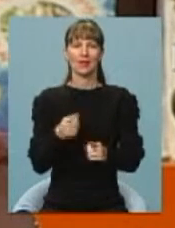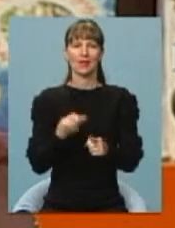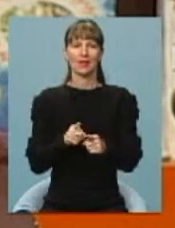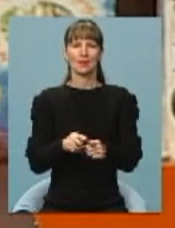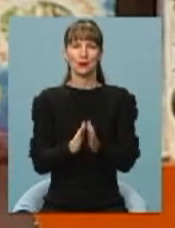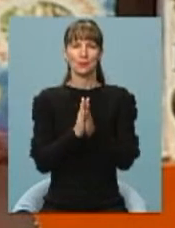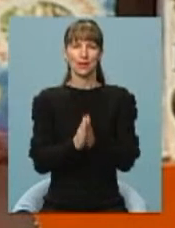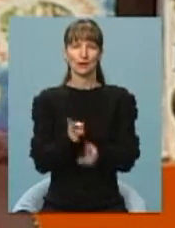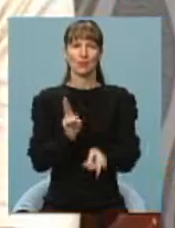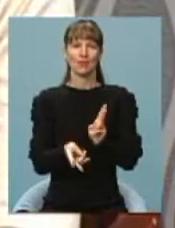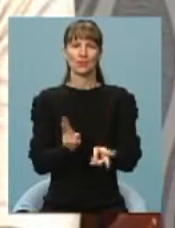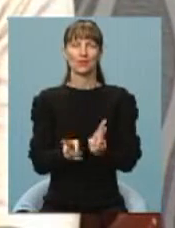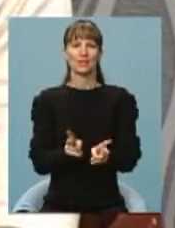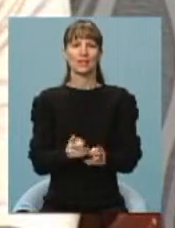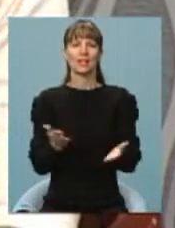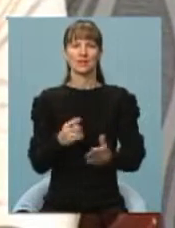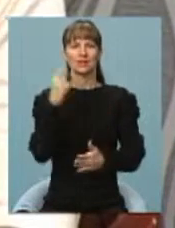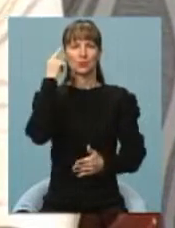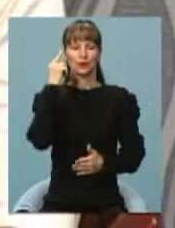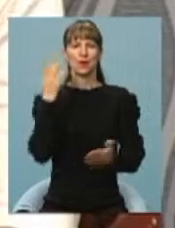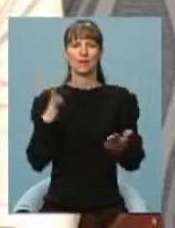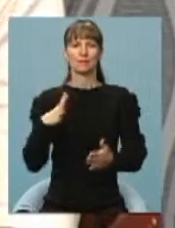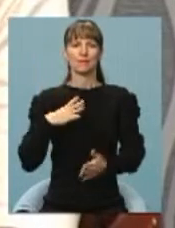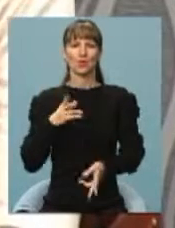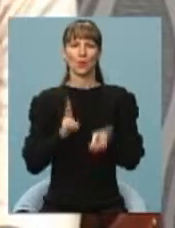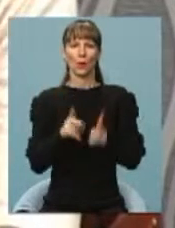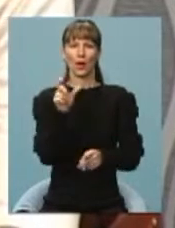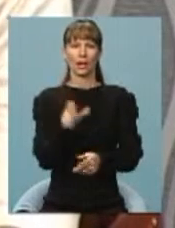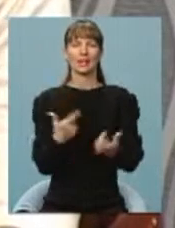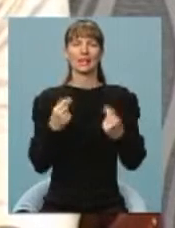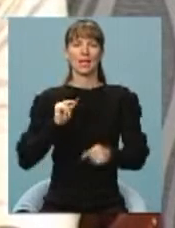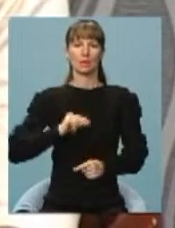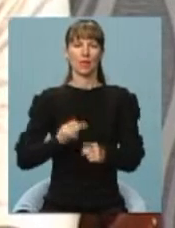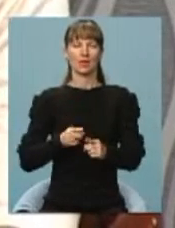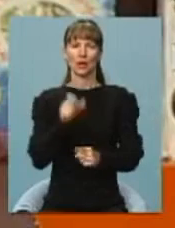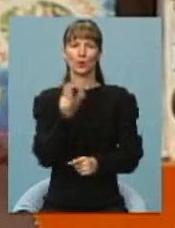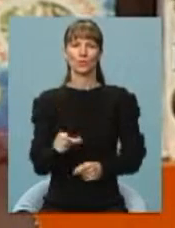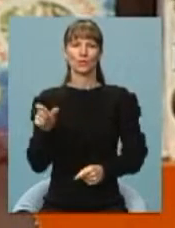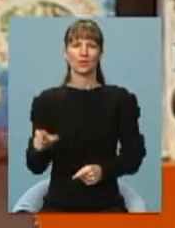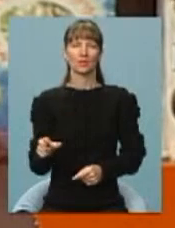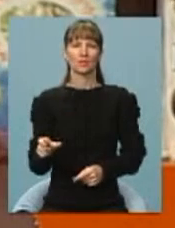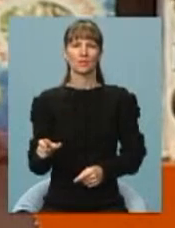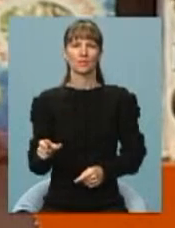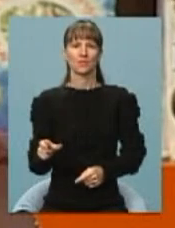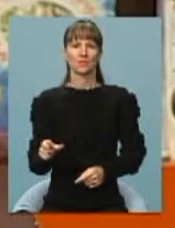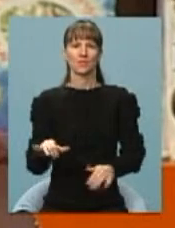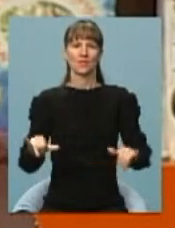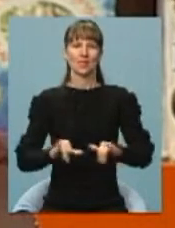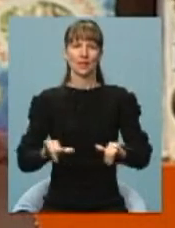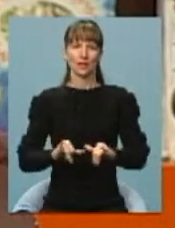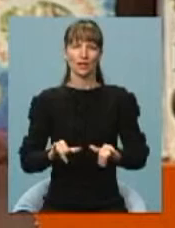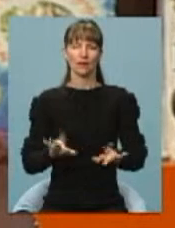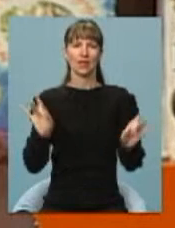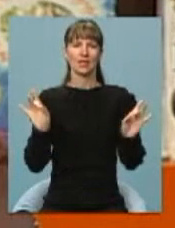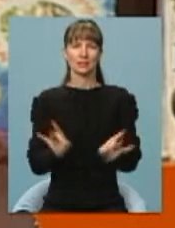просьбу готовить. А как ты думаешь, как будут кухарями? Где работают эти люди? Ну, в столовых,